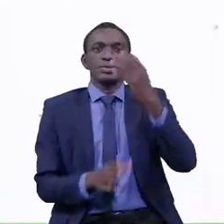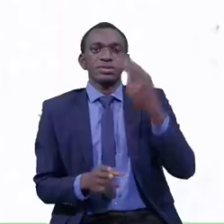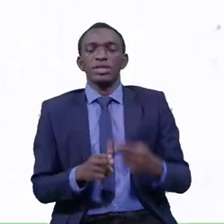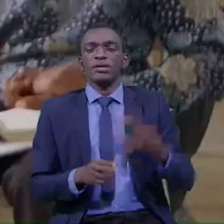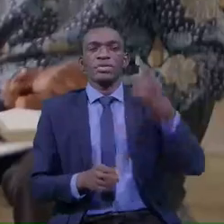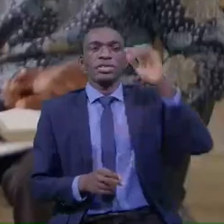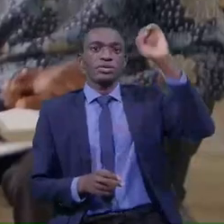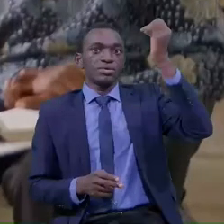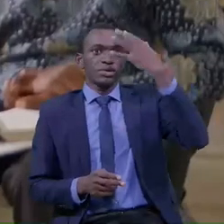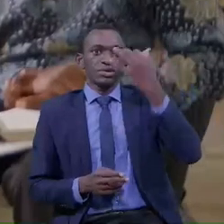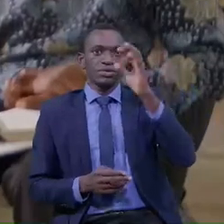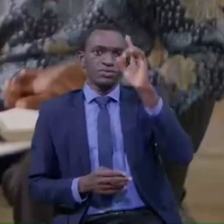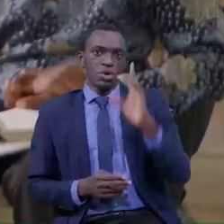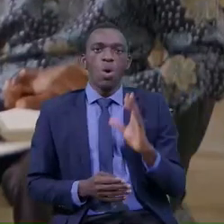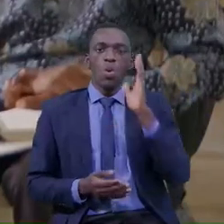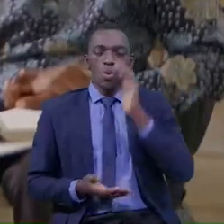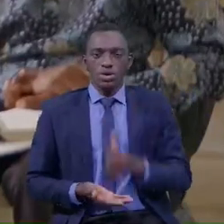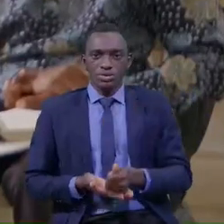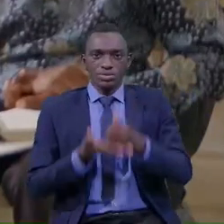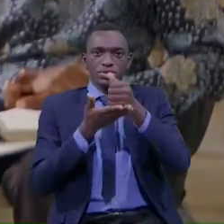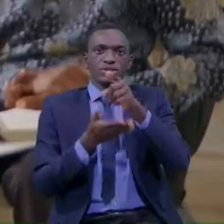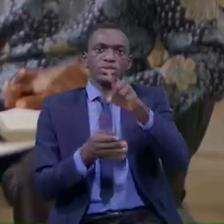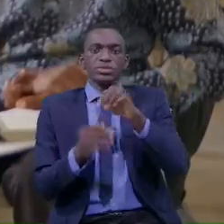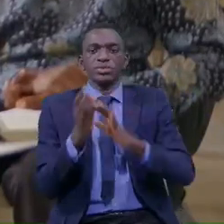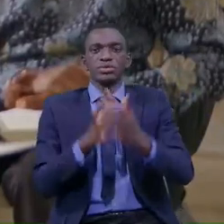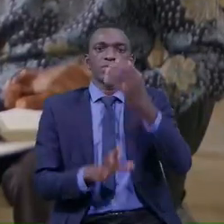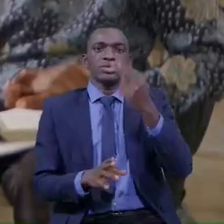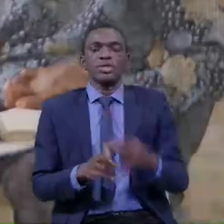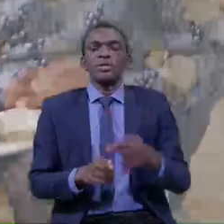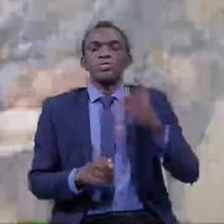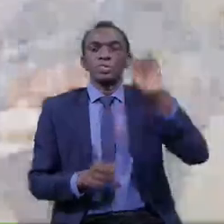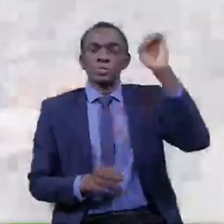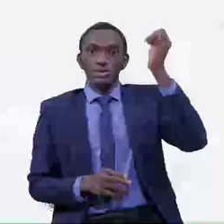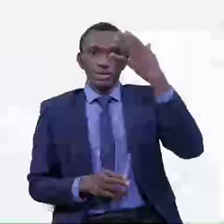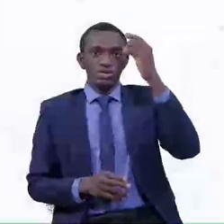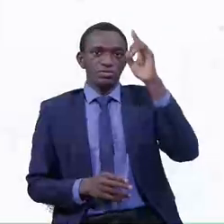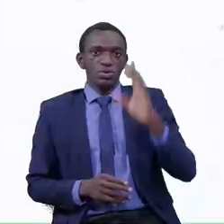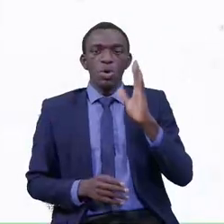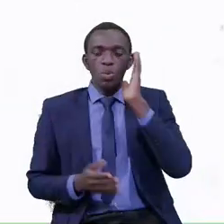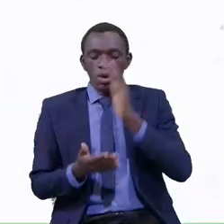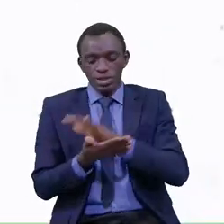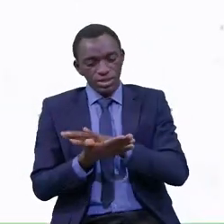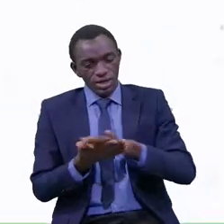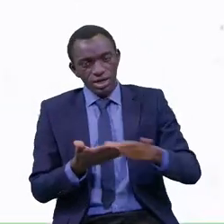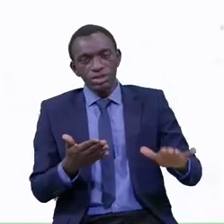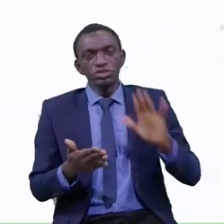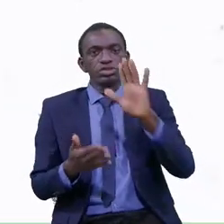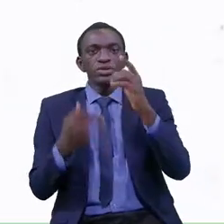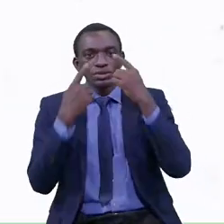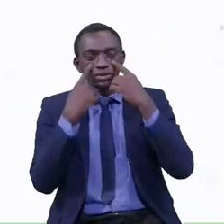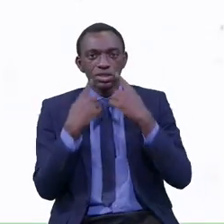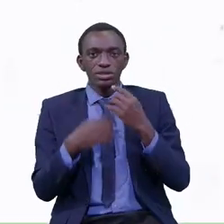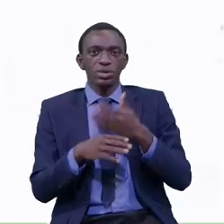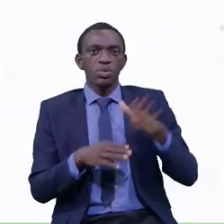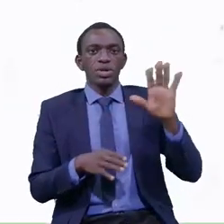La grâce de Dieu va te soutenir. La grâce de Dieu va effacer tes larmes. La grâce